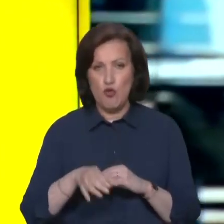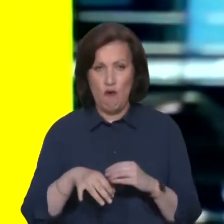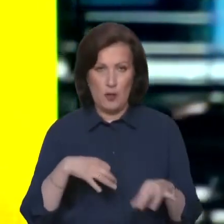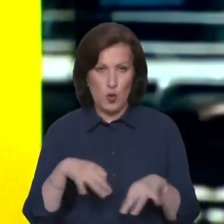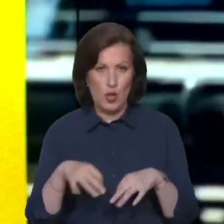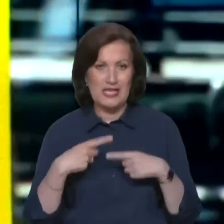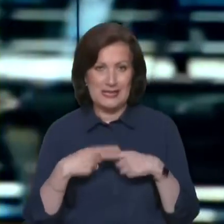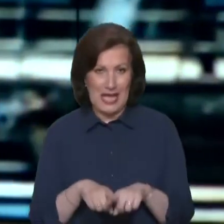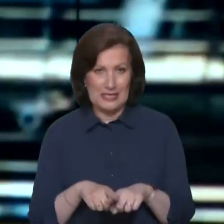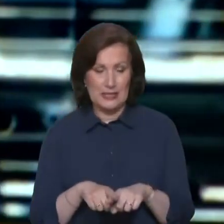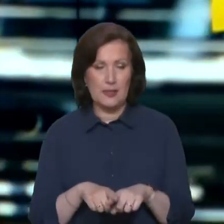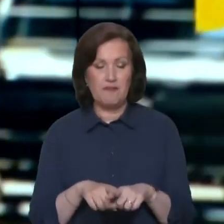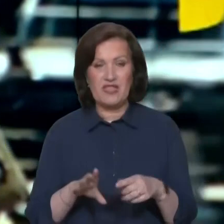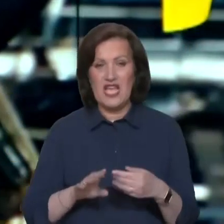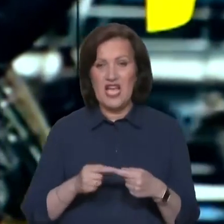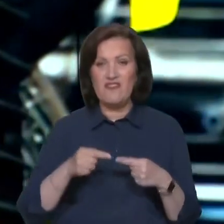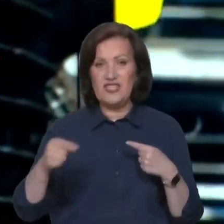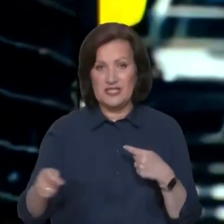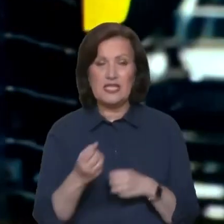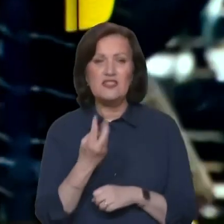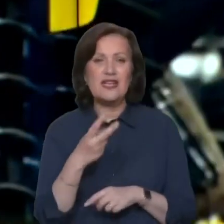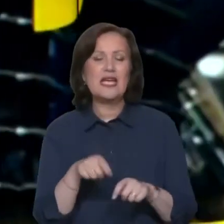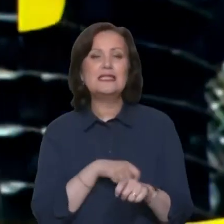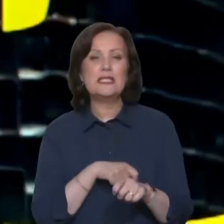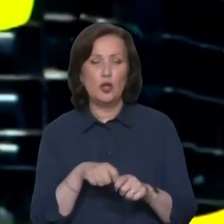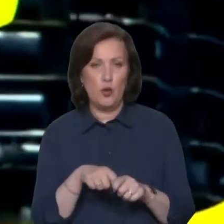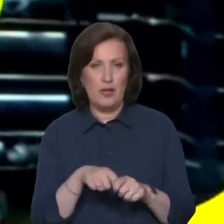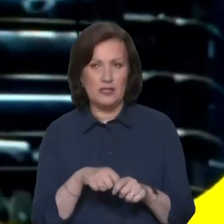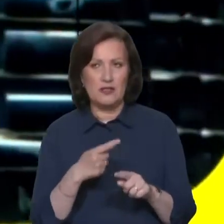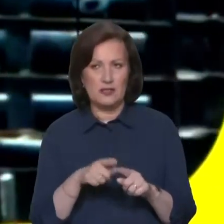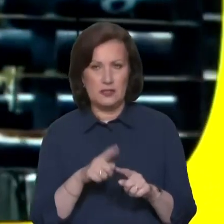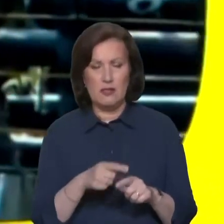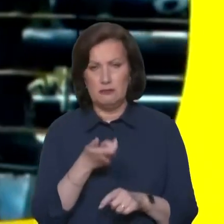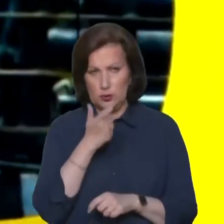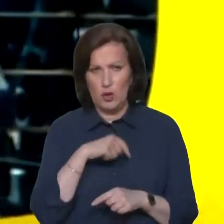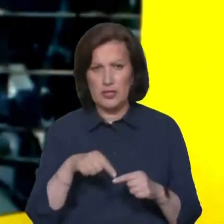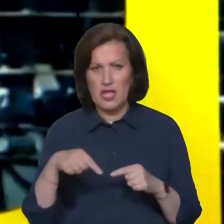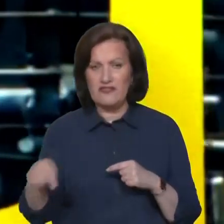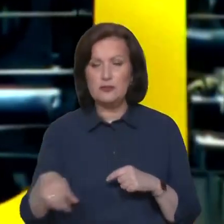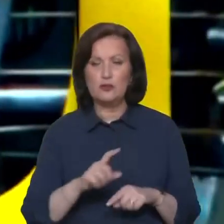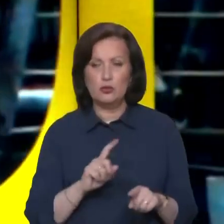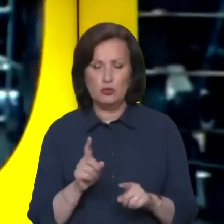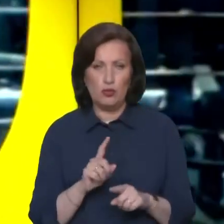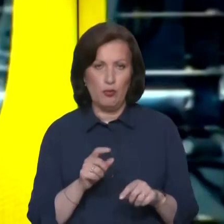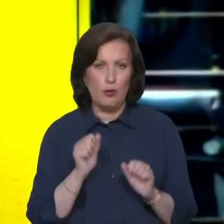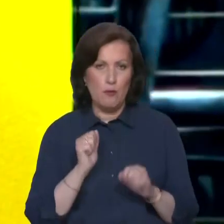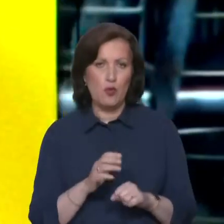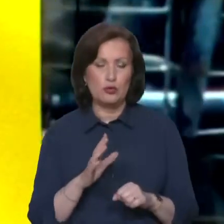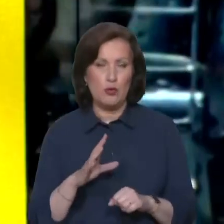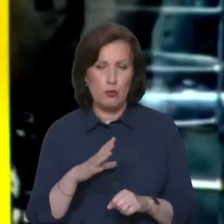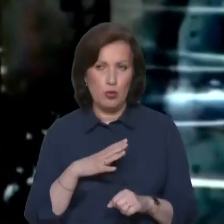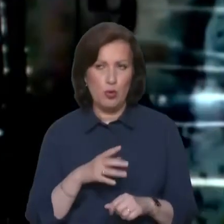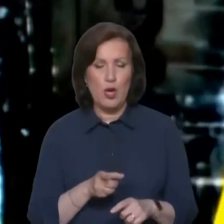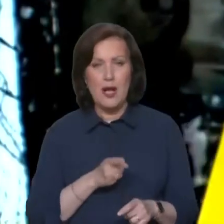І, на жаль, от відстань, ця 12 кілометрів, ну, це солідна відстань для того, щоб можна було